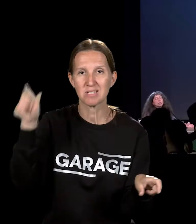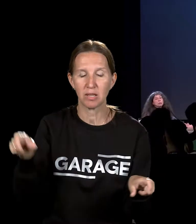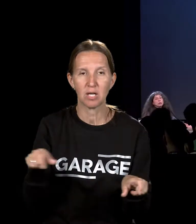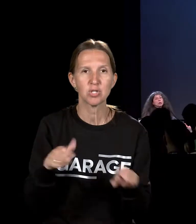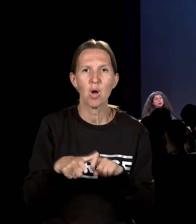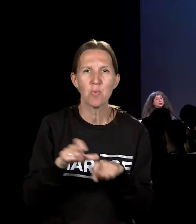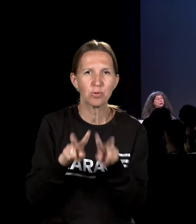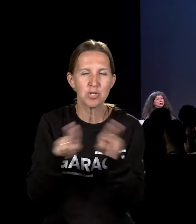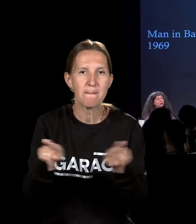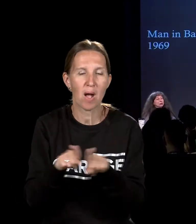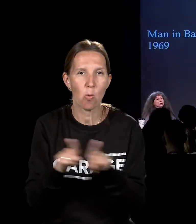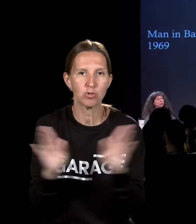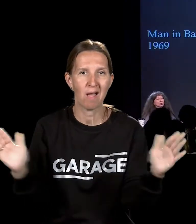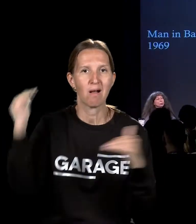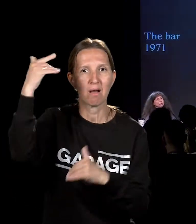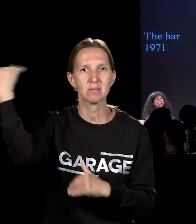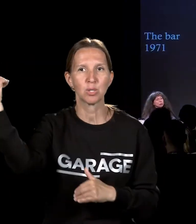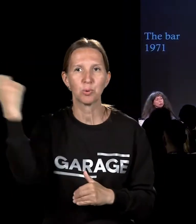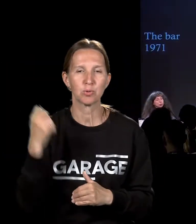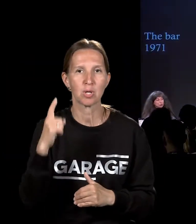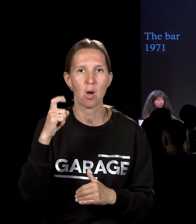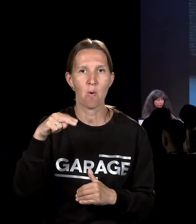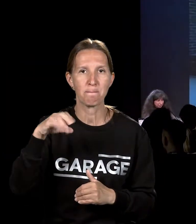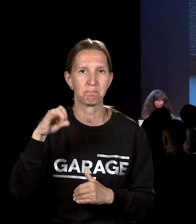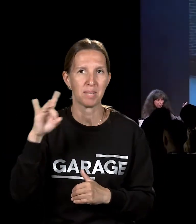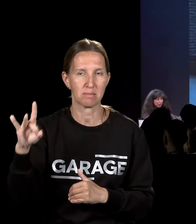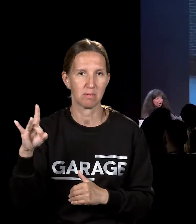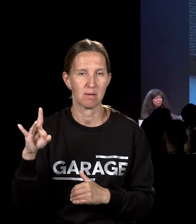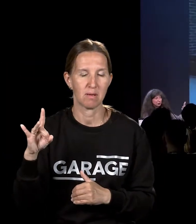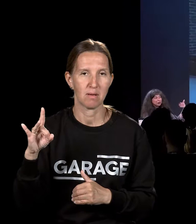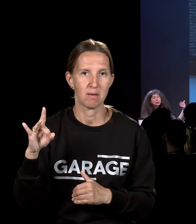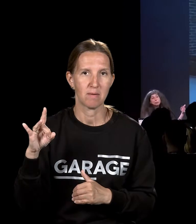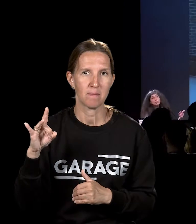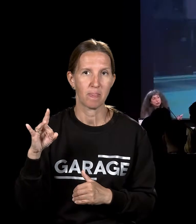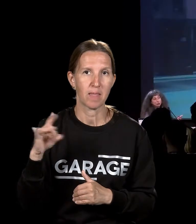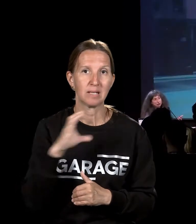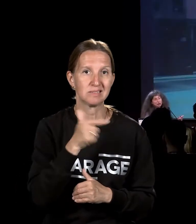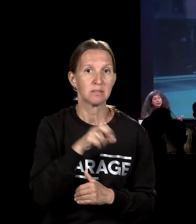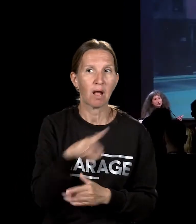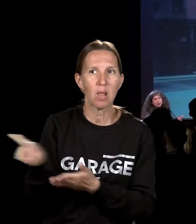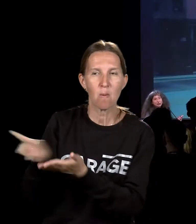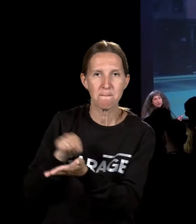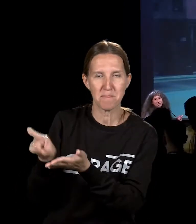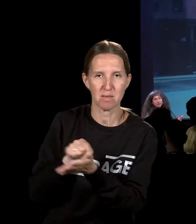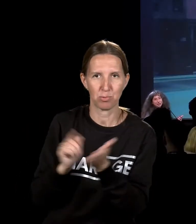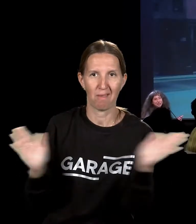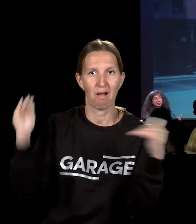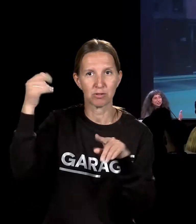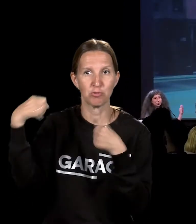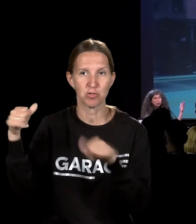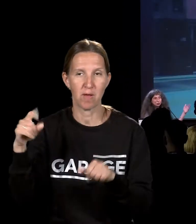на картины Хоппера, которые он просто почти копирует один в один,